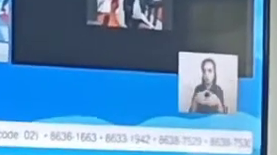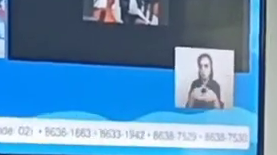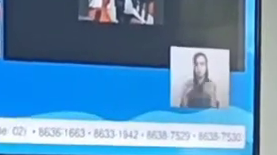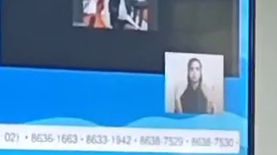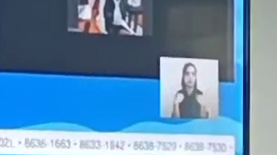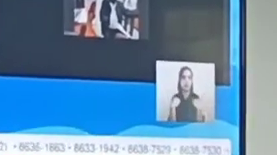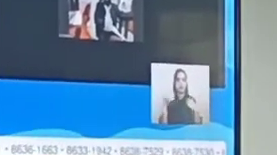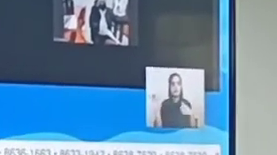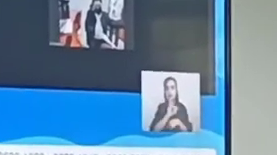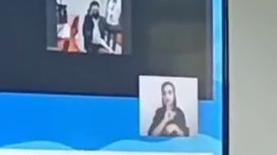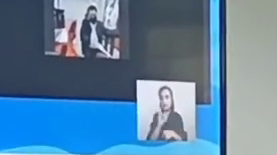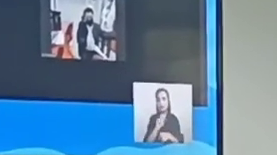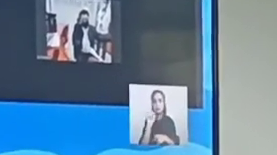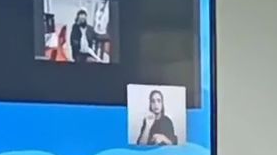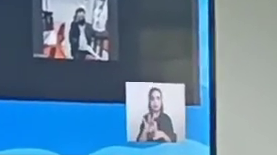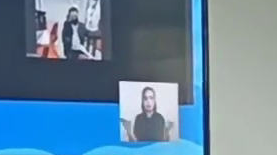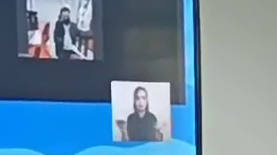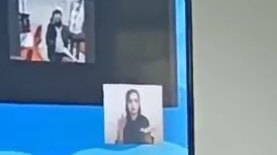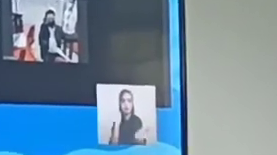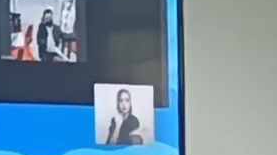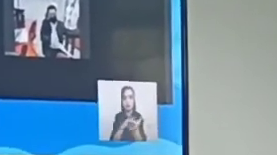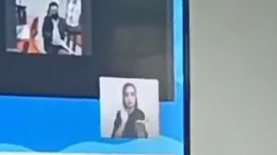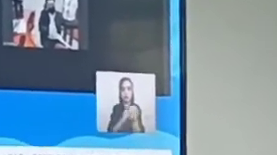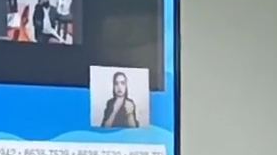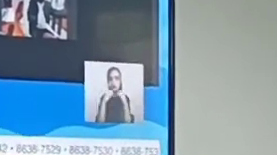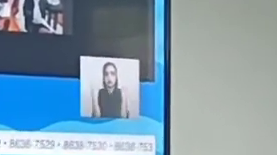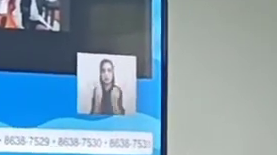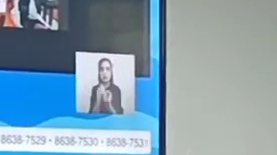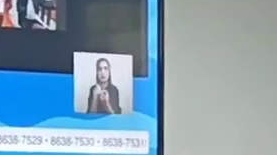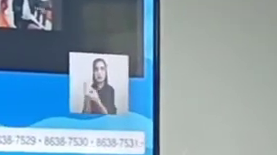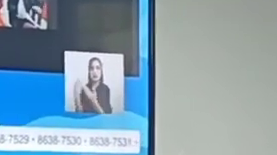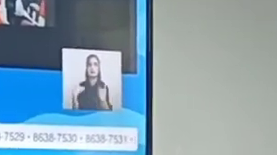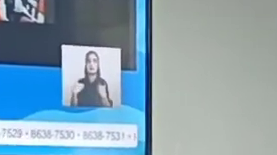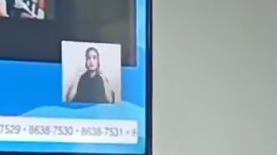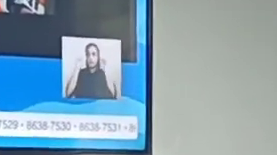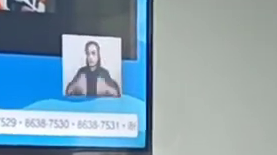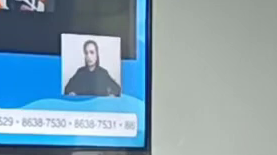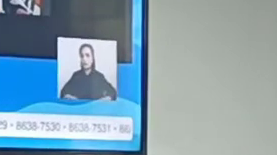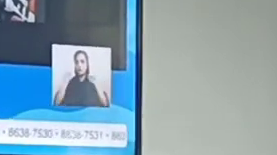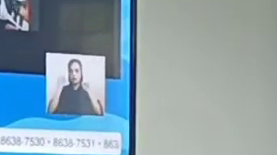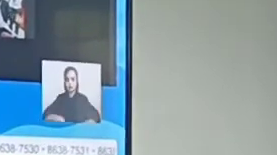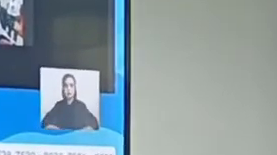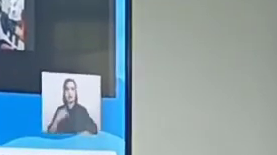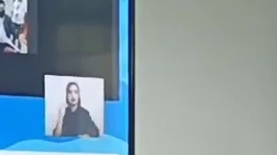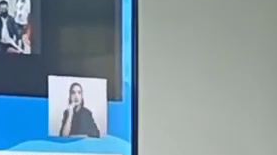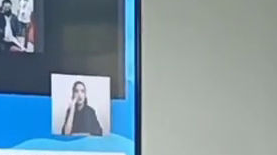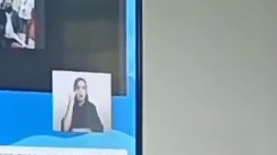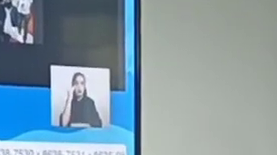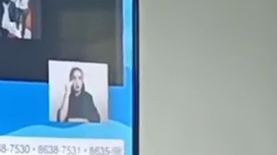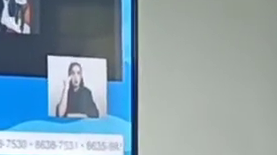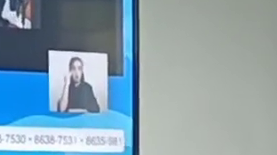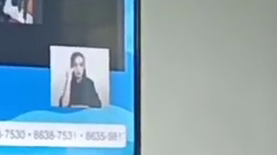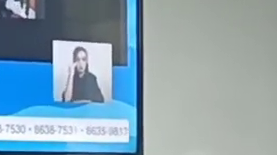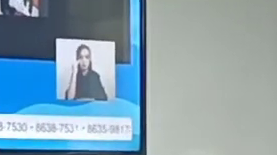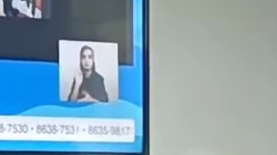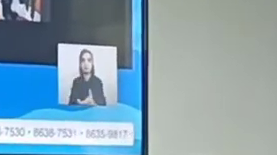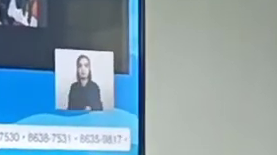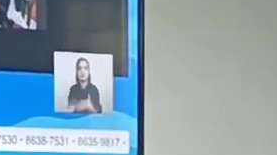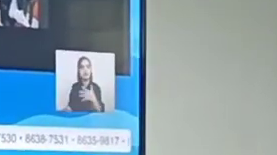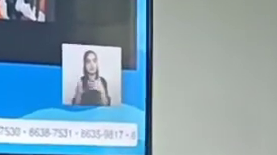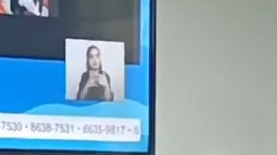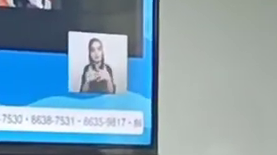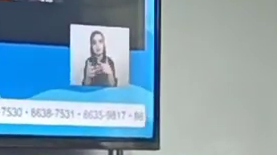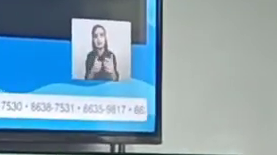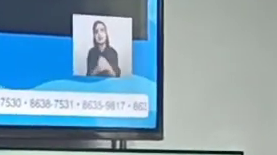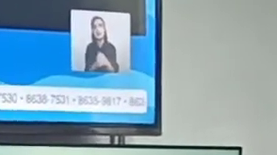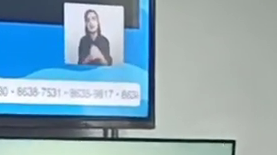namahalaga po ito ngayon dahil dito po sila nagre-record ng kanilang mga lessons. Meron po